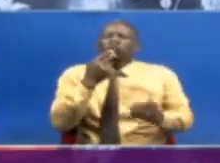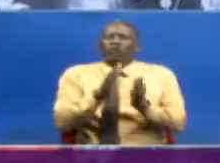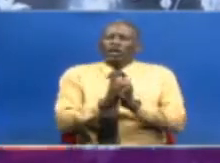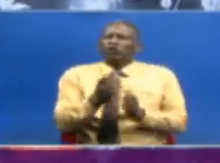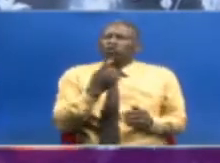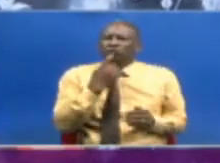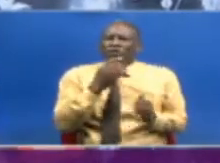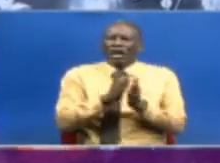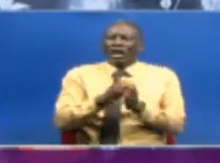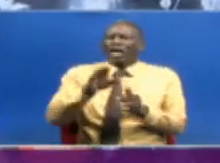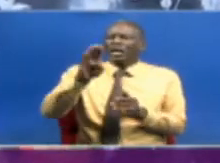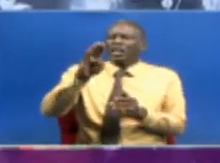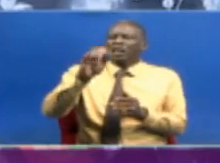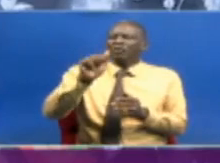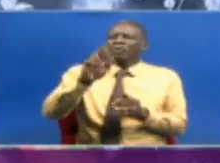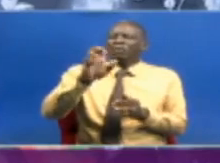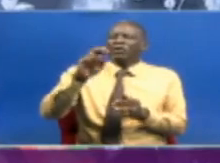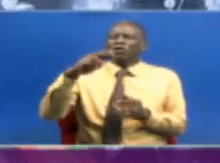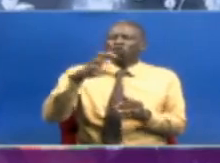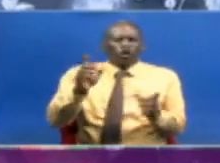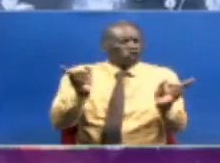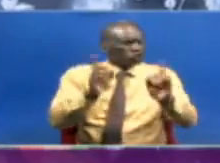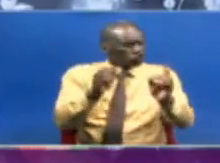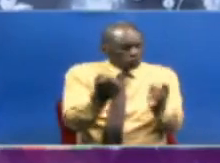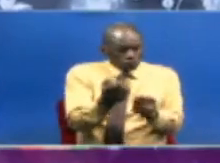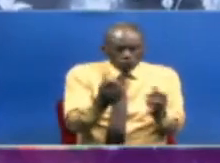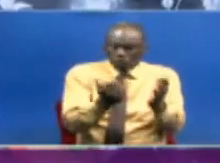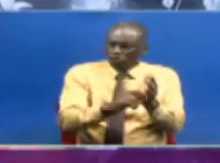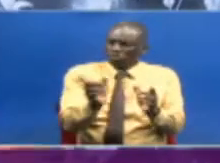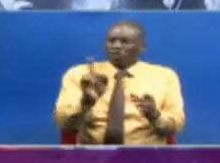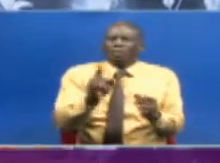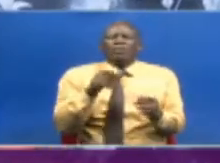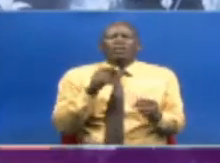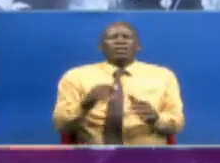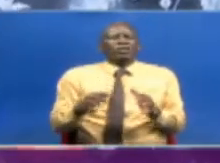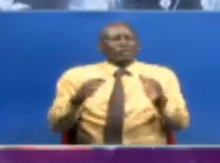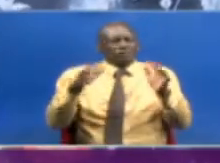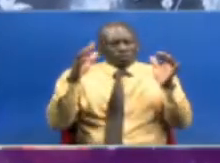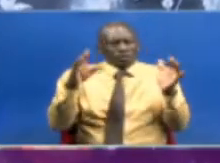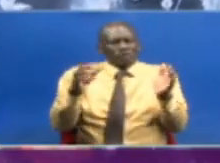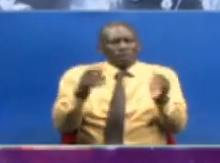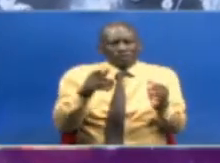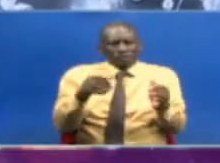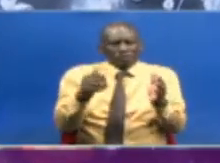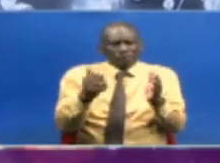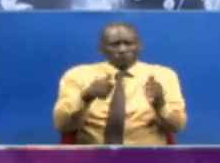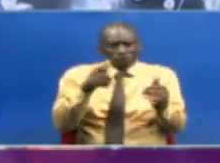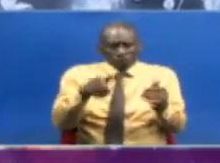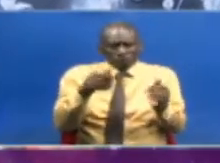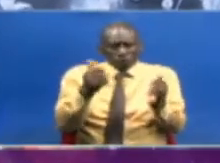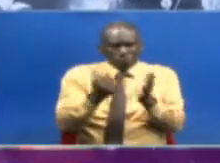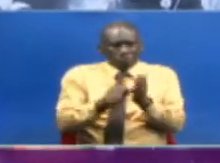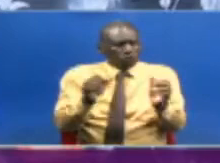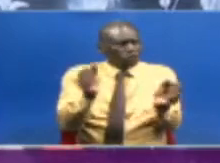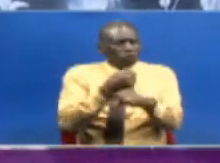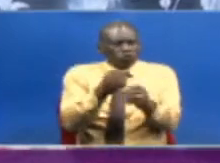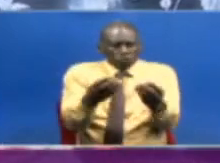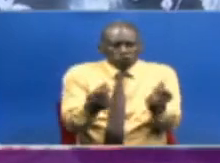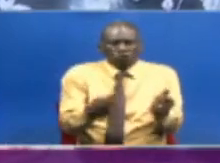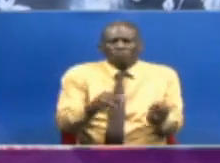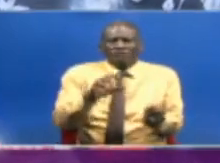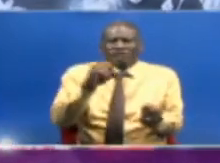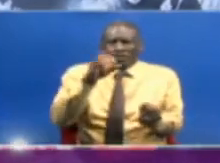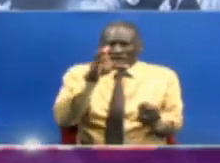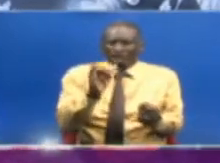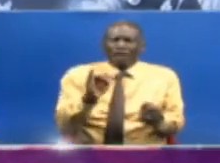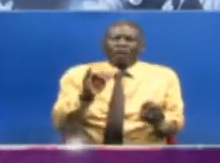na Baringo si shida kidogo. Si shida ambayo inaweza kutatuliwa na idara ya jinai. Shida iliyoko